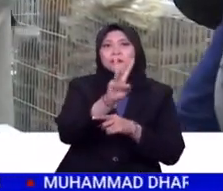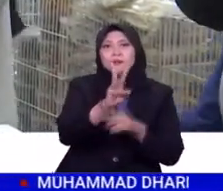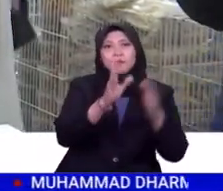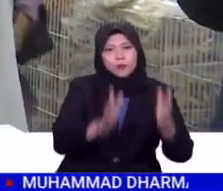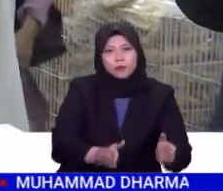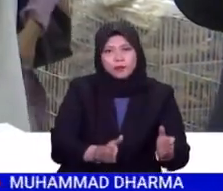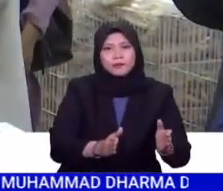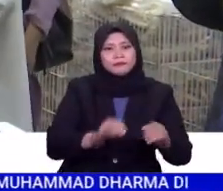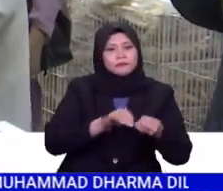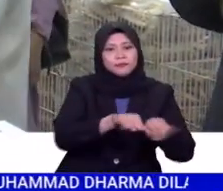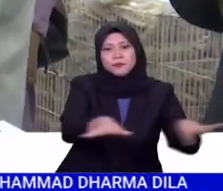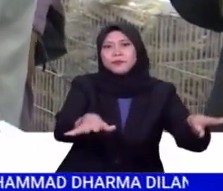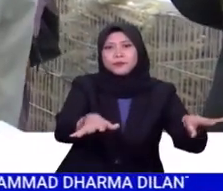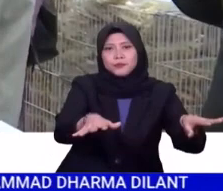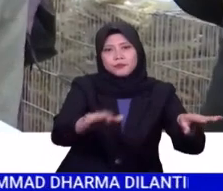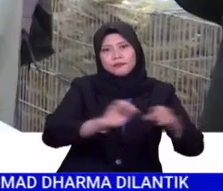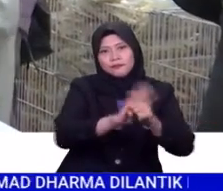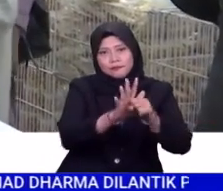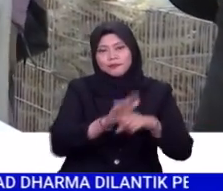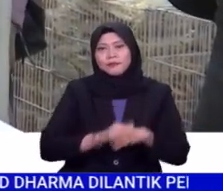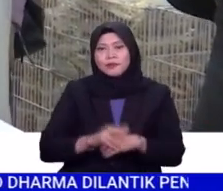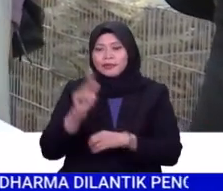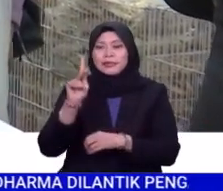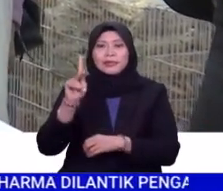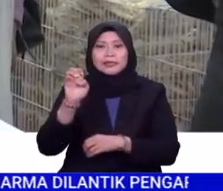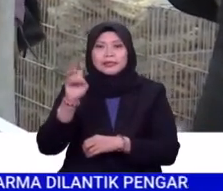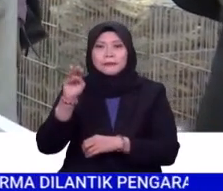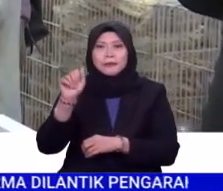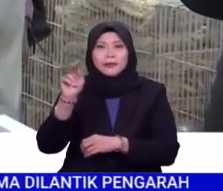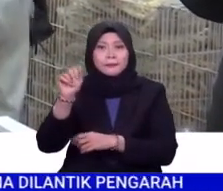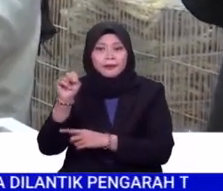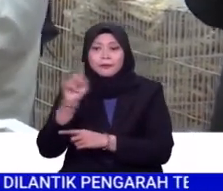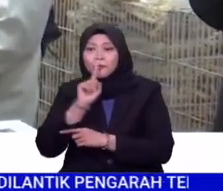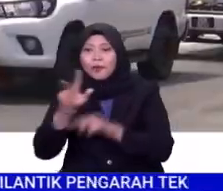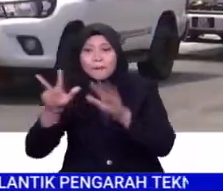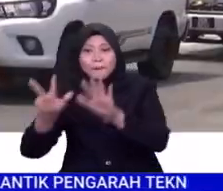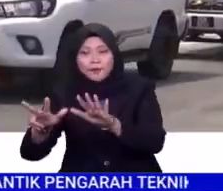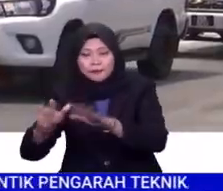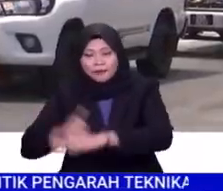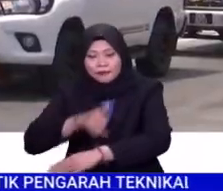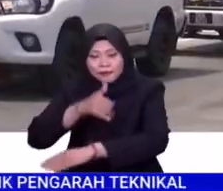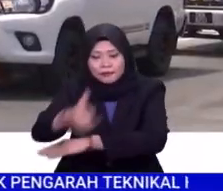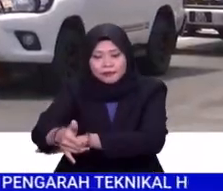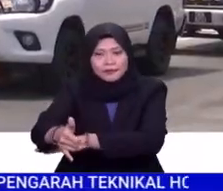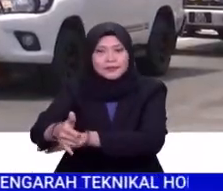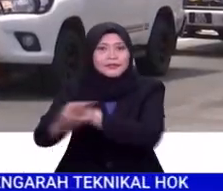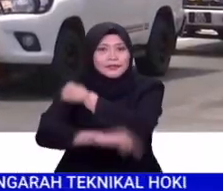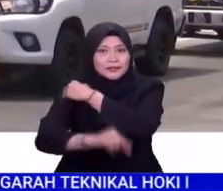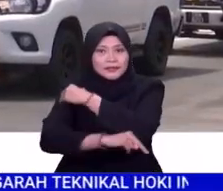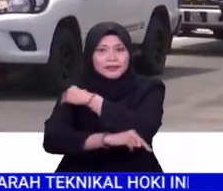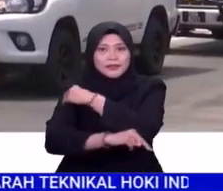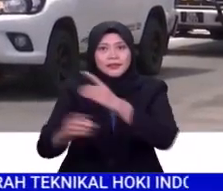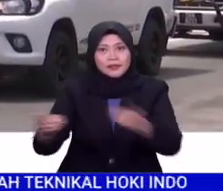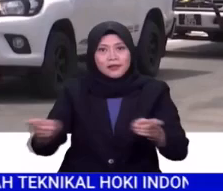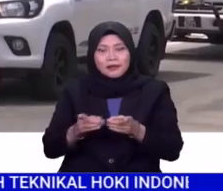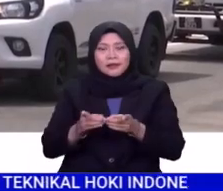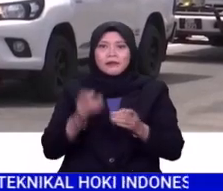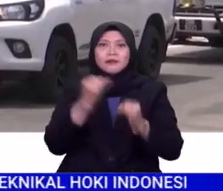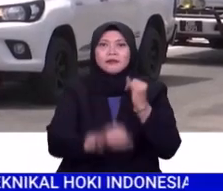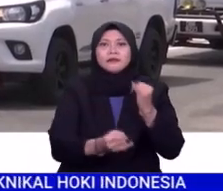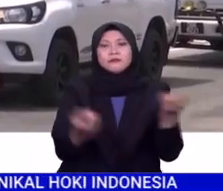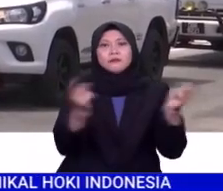orang terkena jangkitan. Di Kemaman, daripada 8 individu yang merentas negeri dan daerah akhirnya